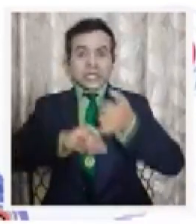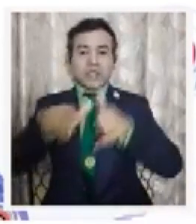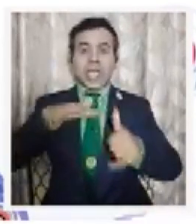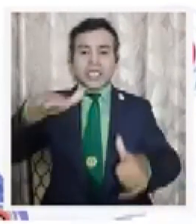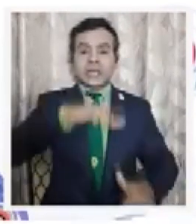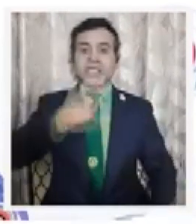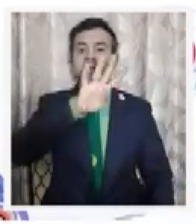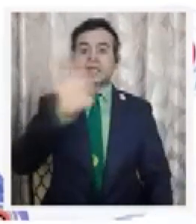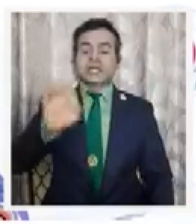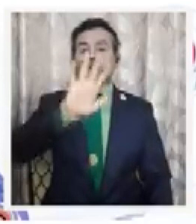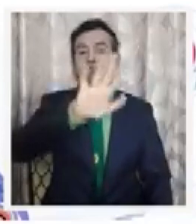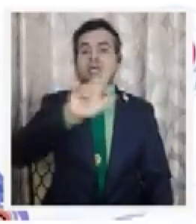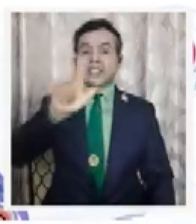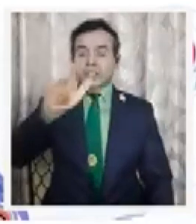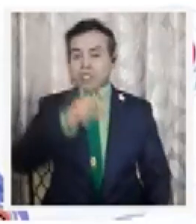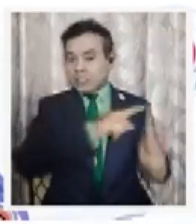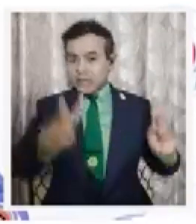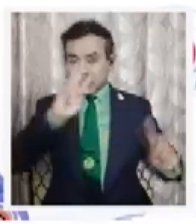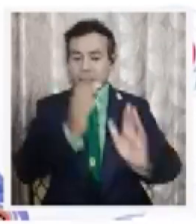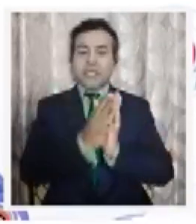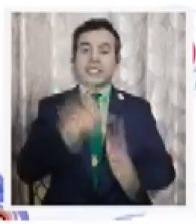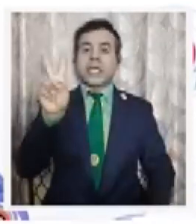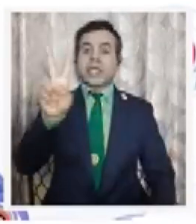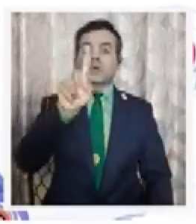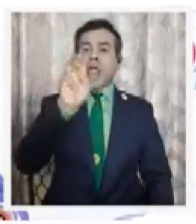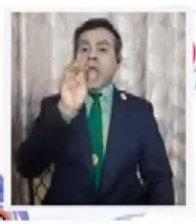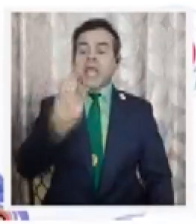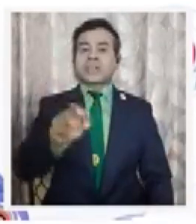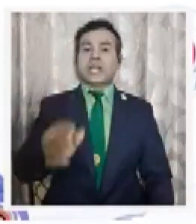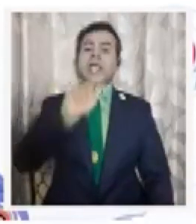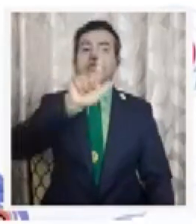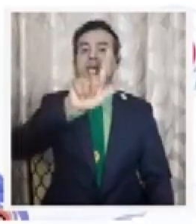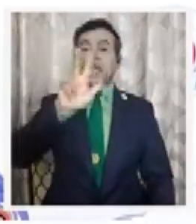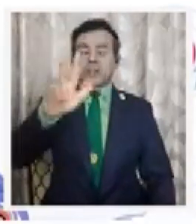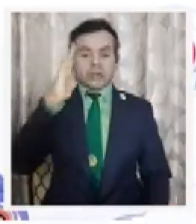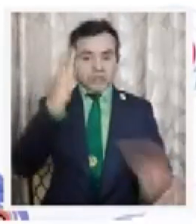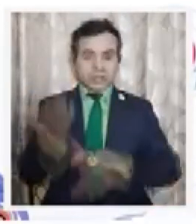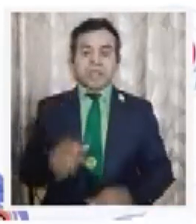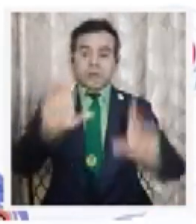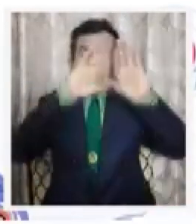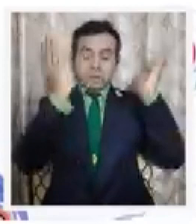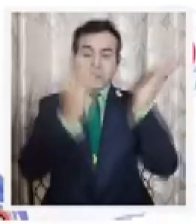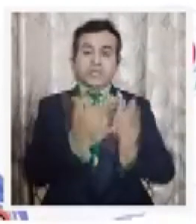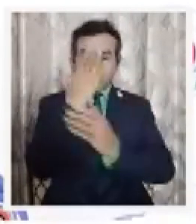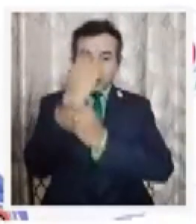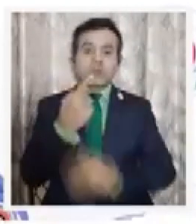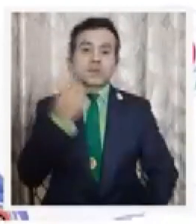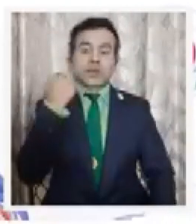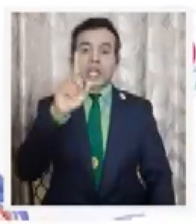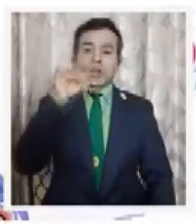760,816 জন। 24 ঘন্টায় মৃত্যুবরণ করেছেন দক্ষিণ পূর্ব এশিয়া 457 জন, এ পর্যন্ত 21,078